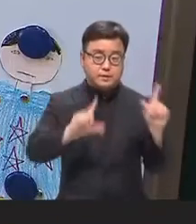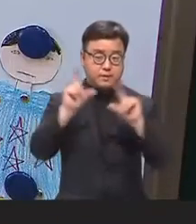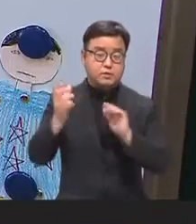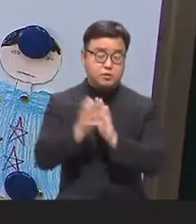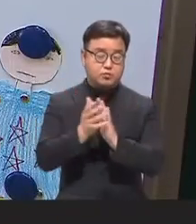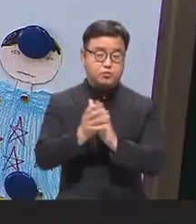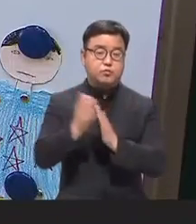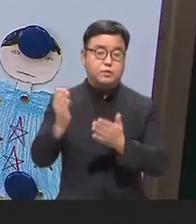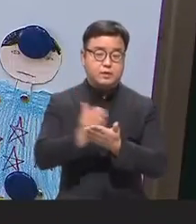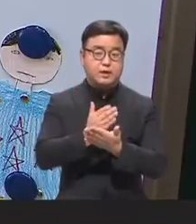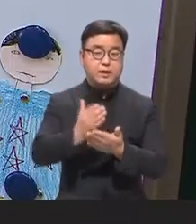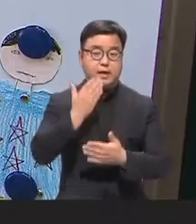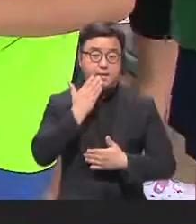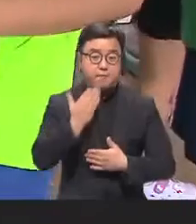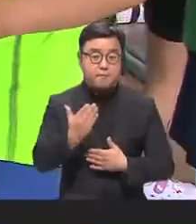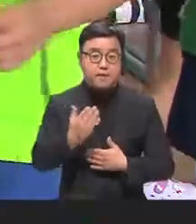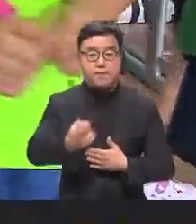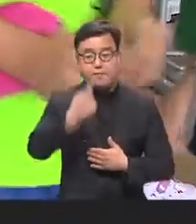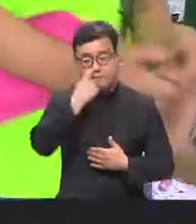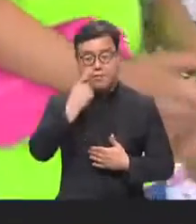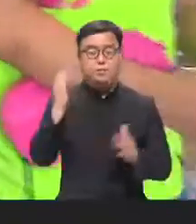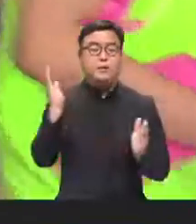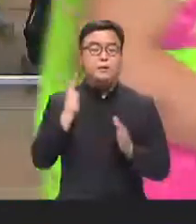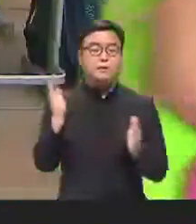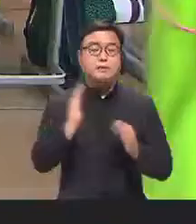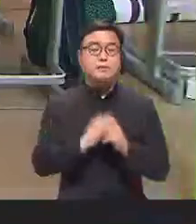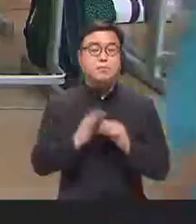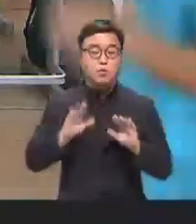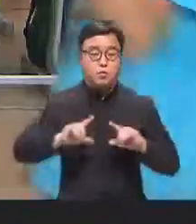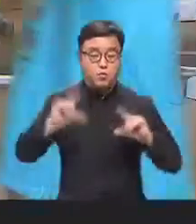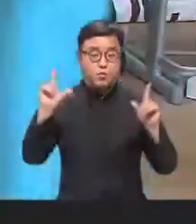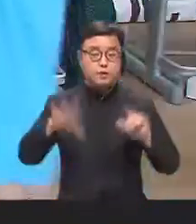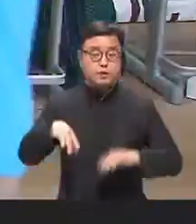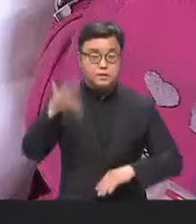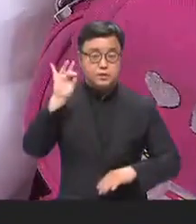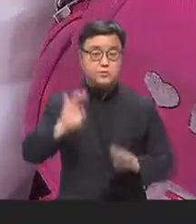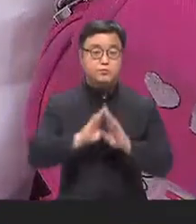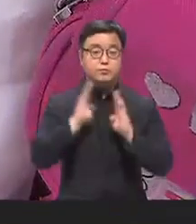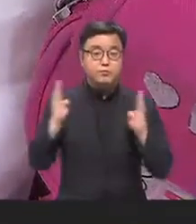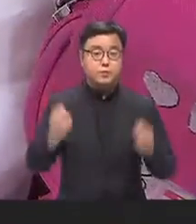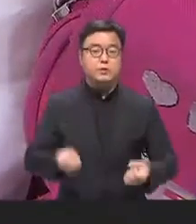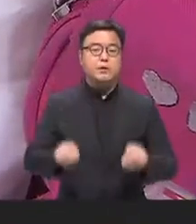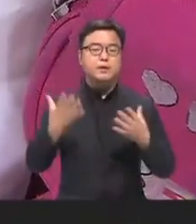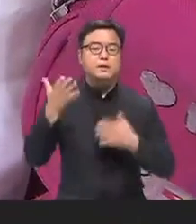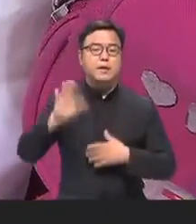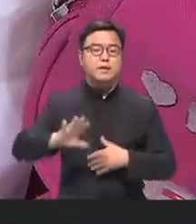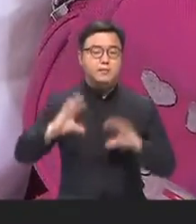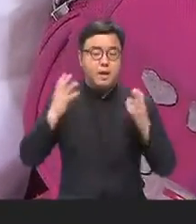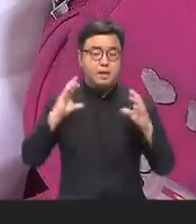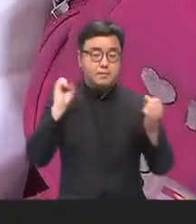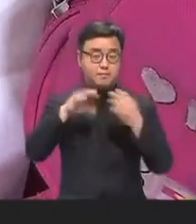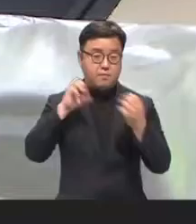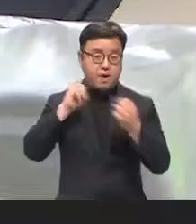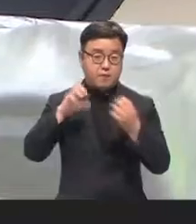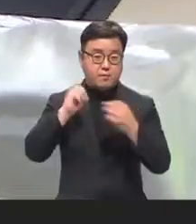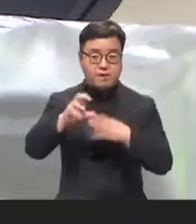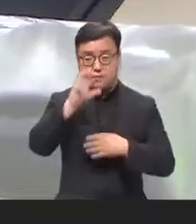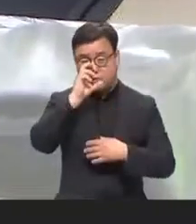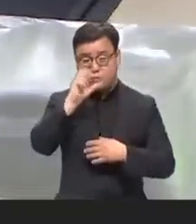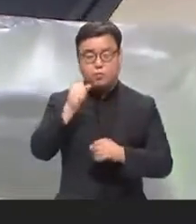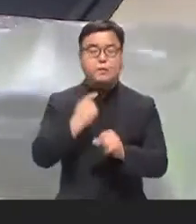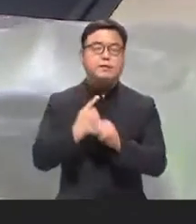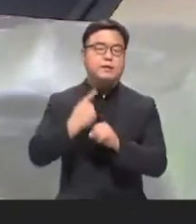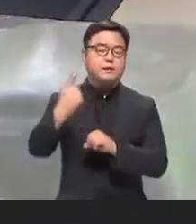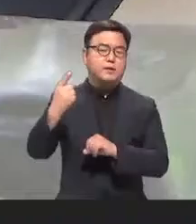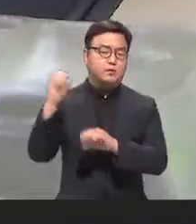나눔의 기쁨을 몸소 배운 학생들. 올해 처음 열린 행사지만 아이들의 뜨거운 호응 덕분에 내년에도